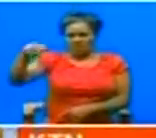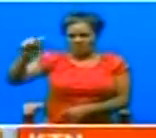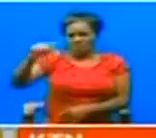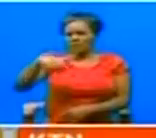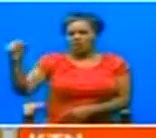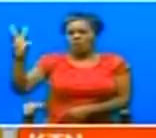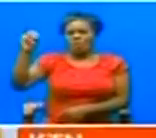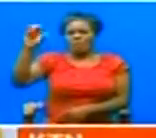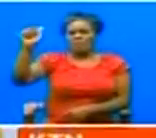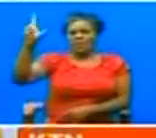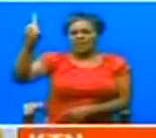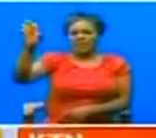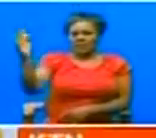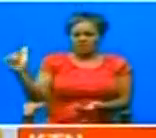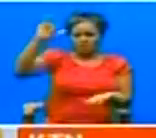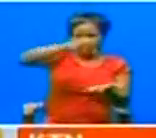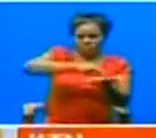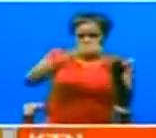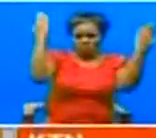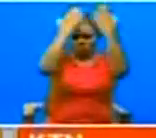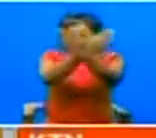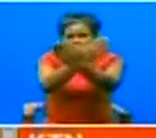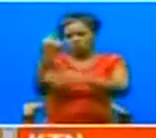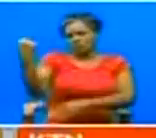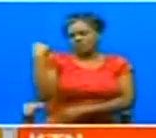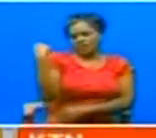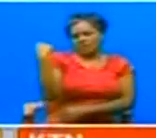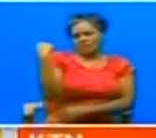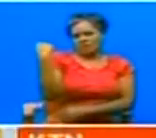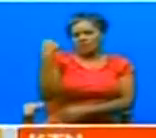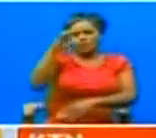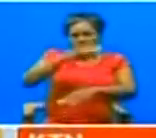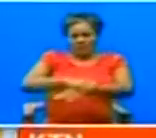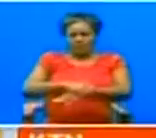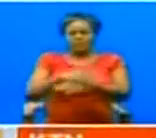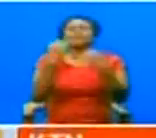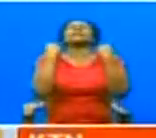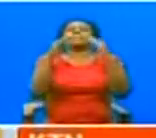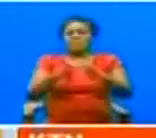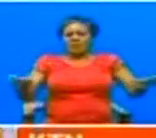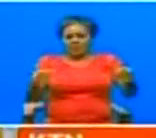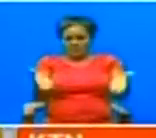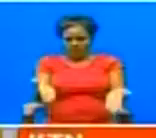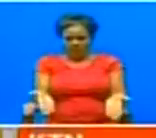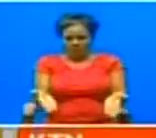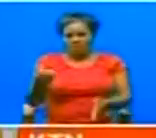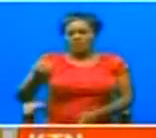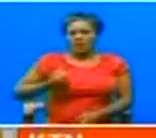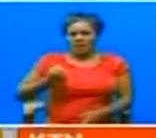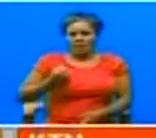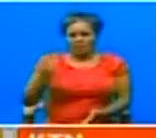nimebileka Mandera. Tulifika hapa jana usiku, tulikaa jana usiku, tulipata kitanda sahi, na Khadija